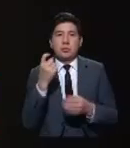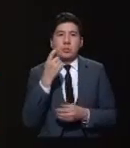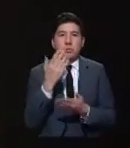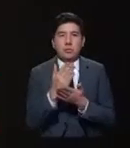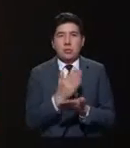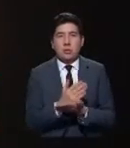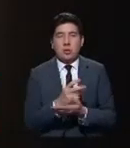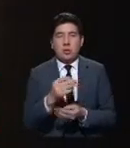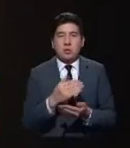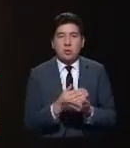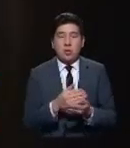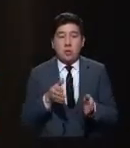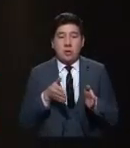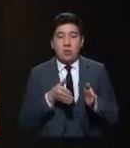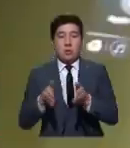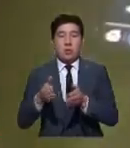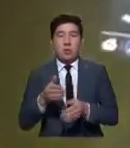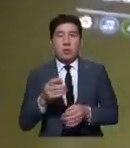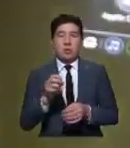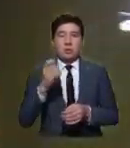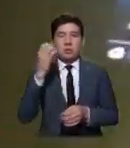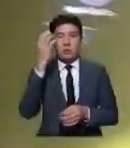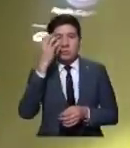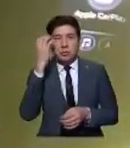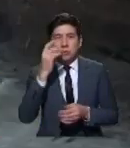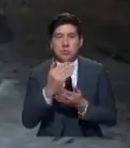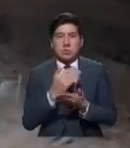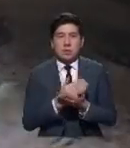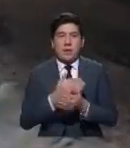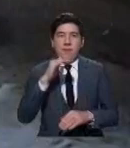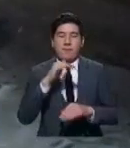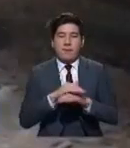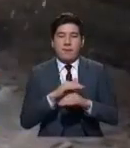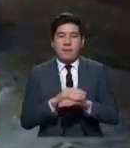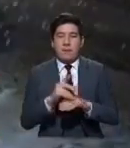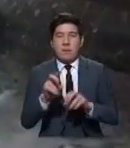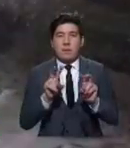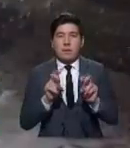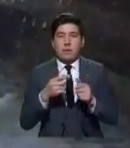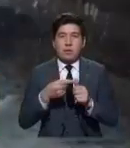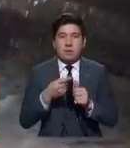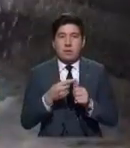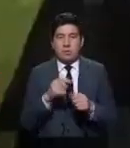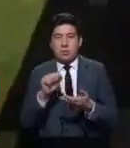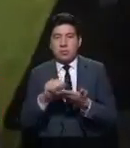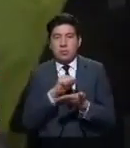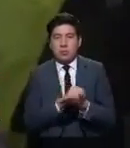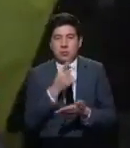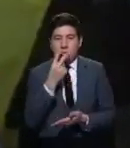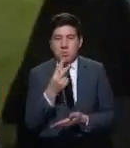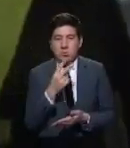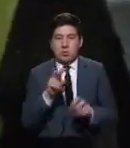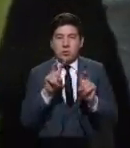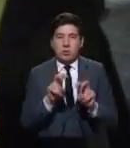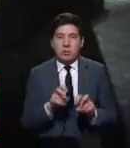шықтық. Полицейлерге көше бойында қара түсті киім киген күдікті жүр деген ақпарат берілді. Дереу аталған жерге барып, оның құжаттарын тексердік.